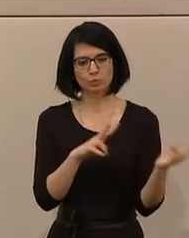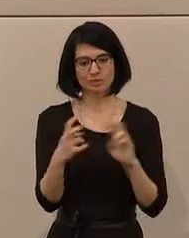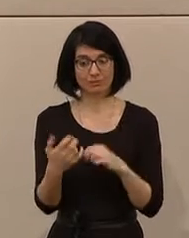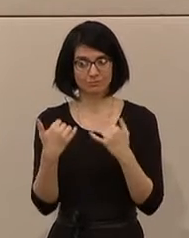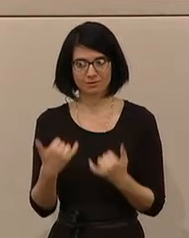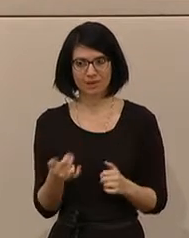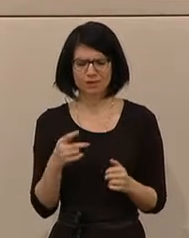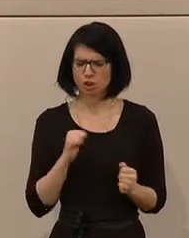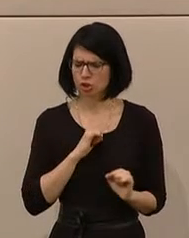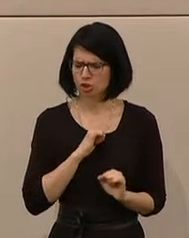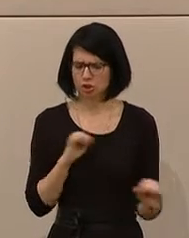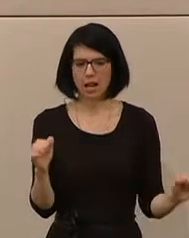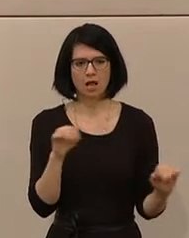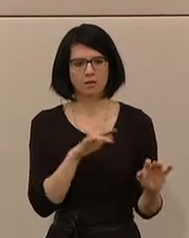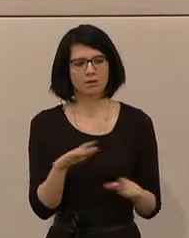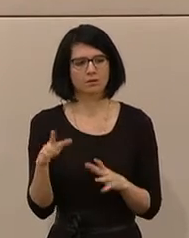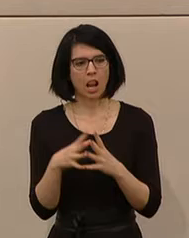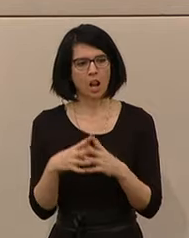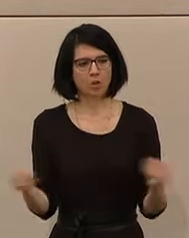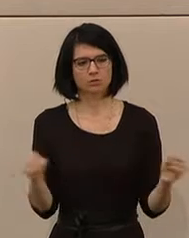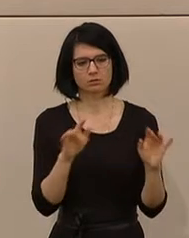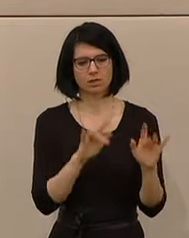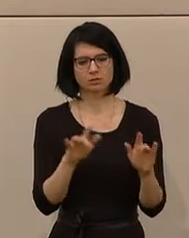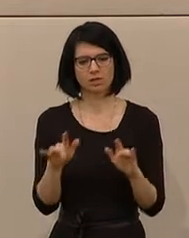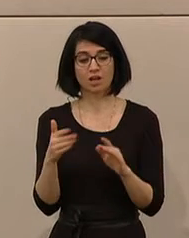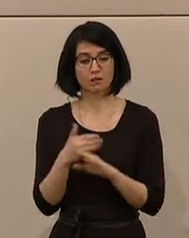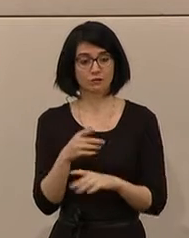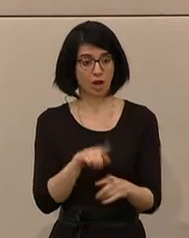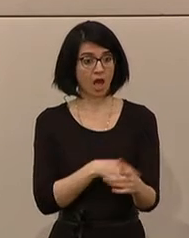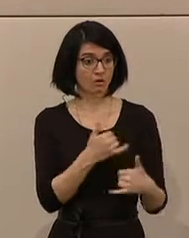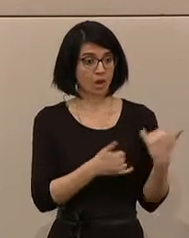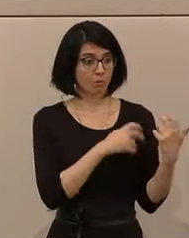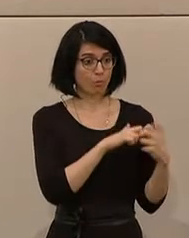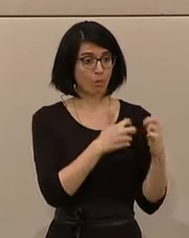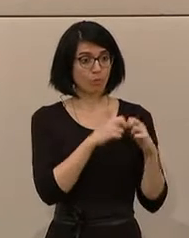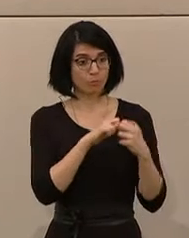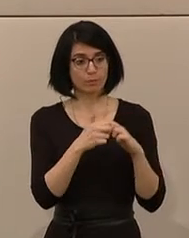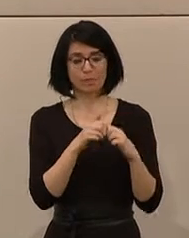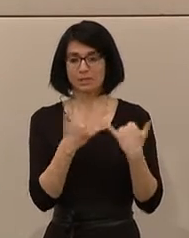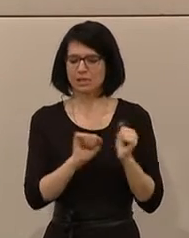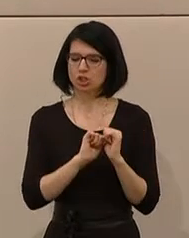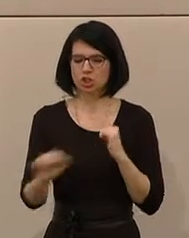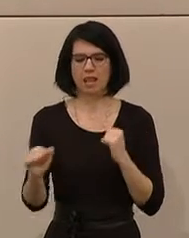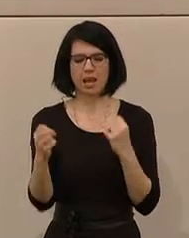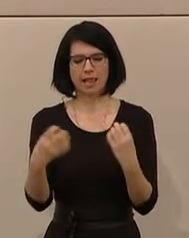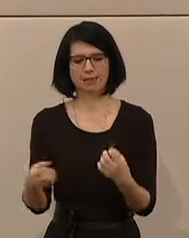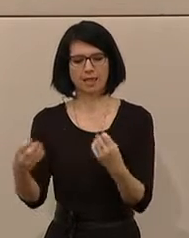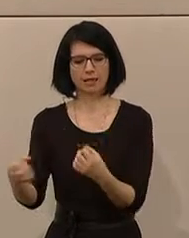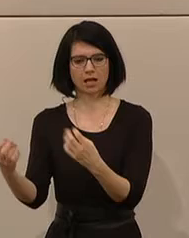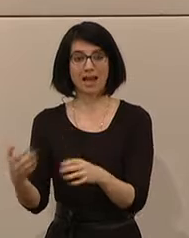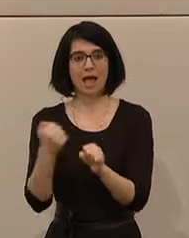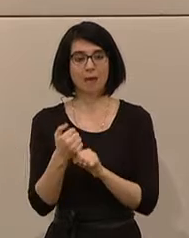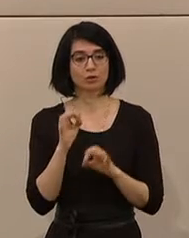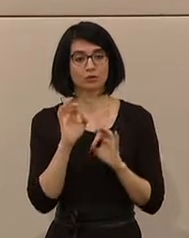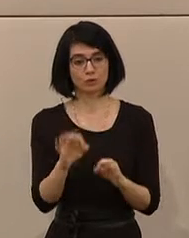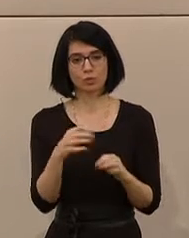stehen in kürzester Zeit adäquate Lösungen für langjährige Probleme parat. Das ist Arbeiten für Österreich, Arbeiten